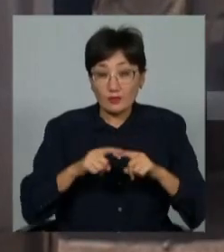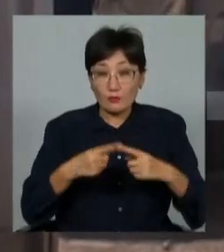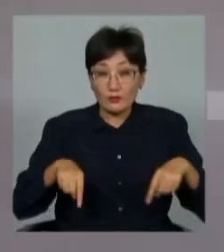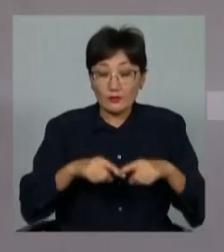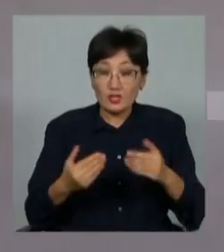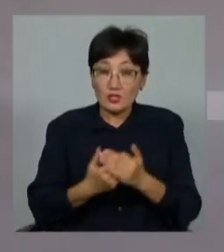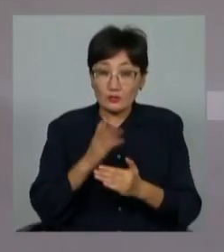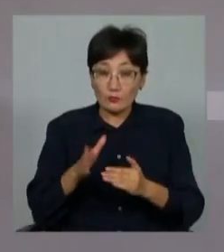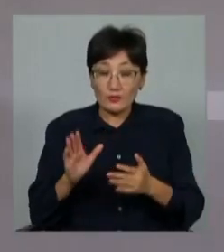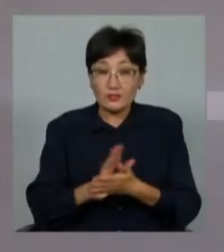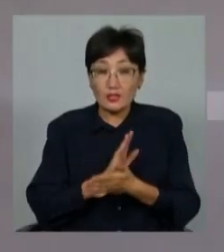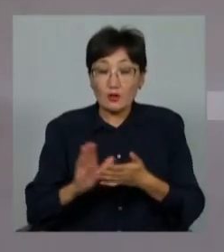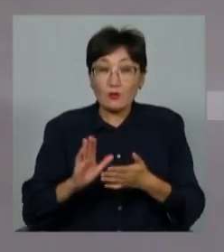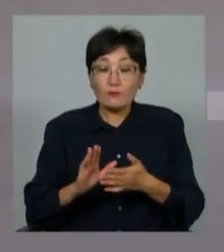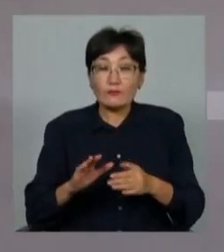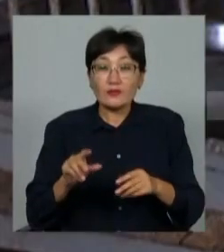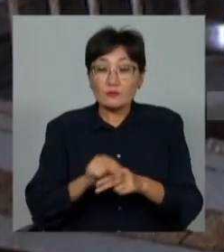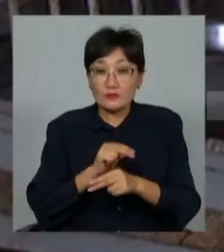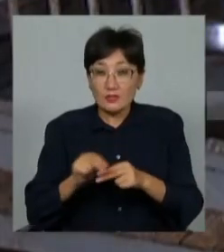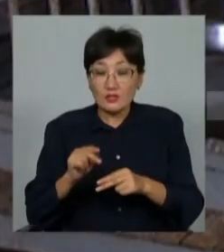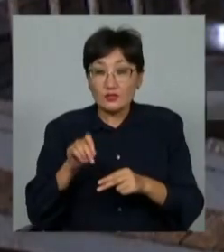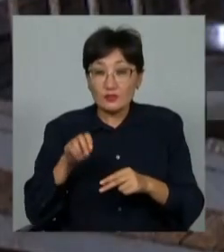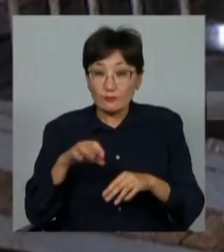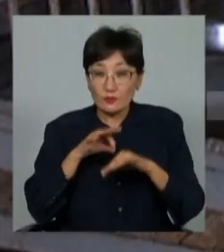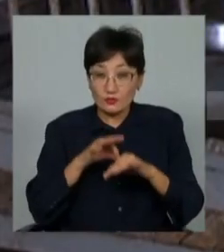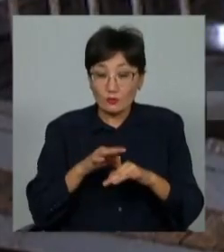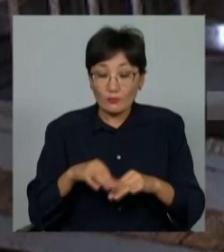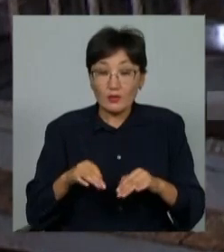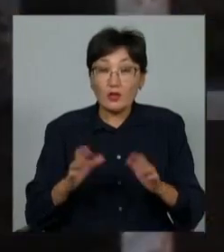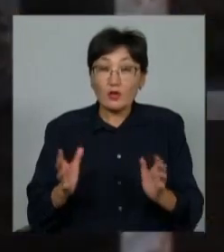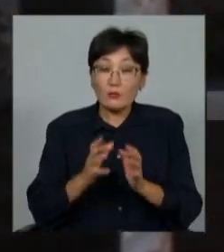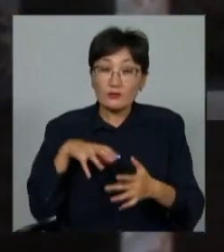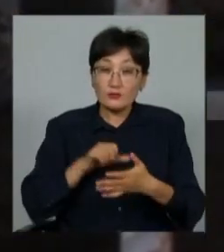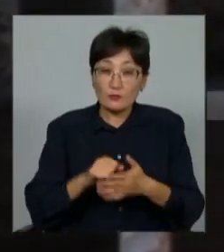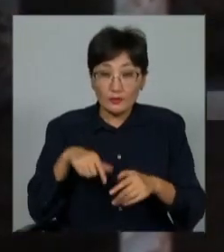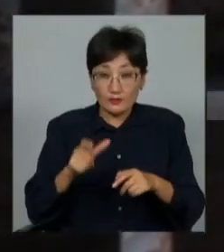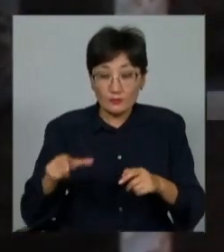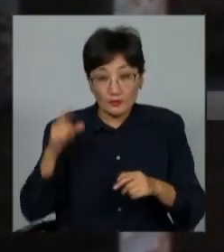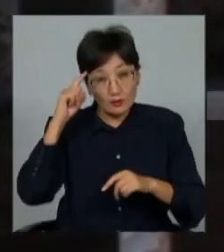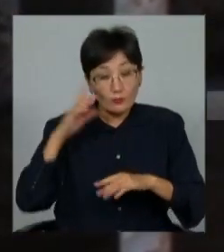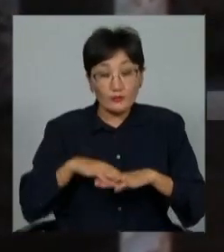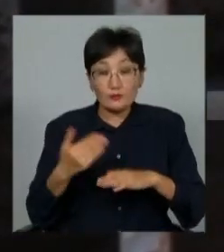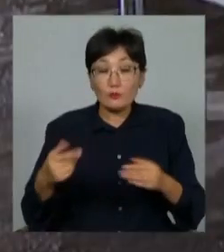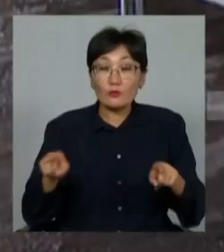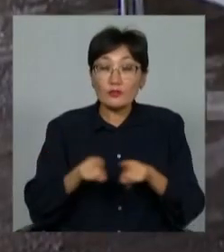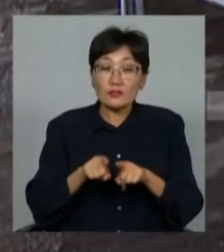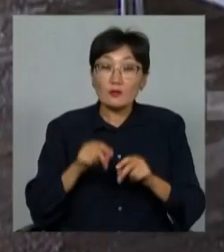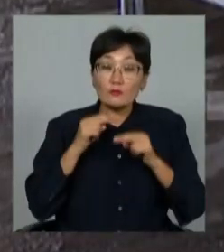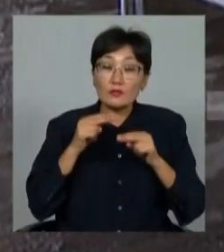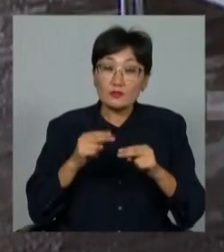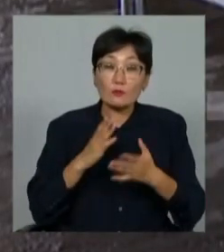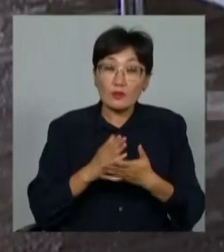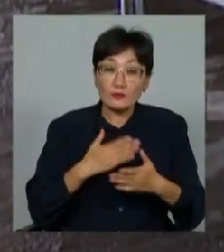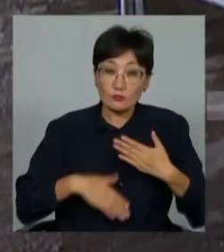базасы жаңартылады. Тегін зарарсыздандыру мен чиптеу жүргізіледі. Жануарлар қамқорлығымен айналысатын тұлғалар әкімдік тарапынан осындай назар аударылып